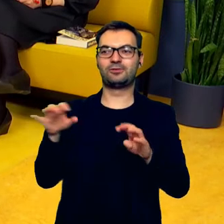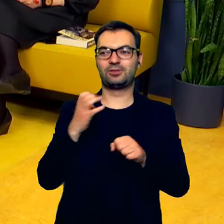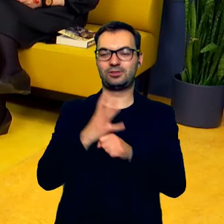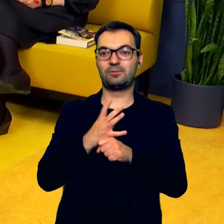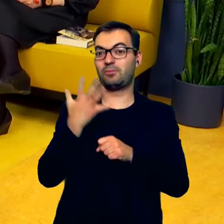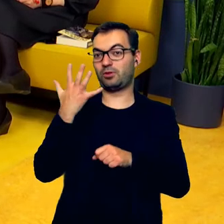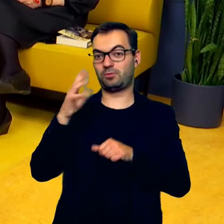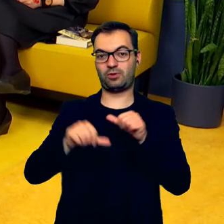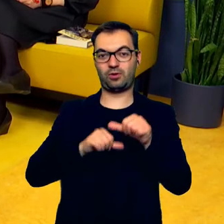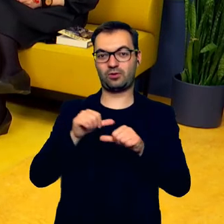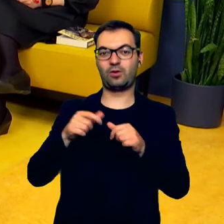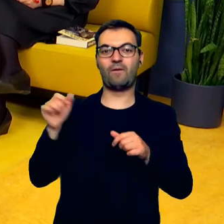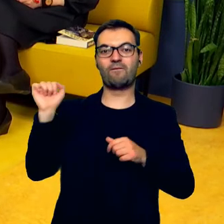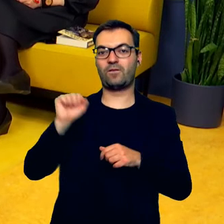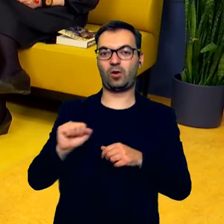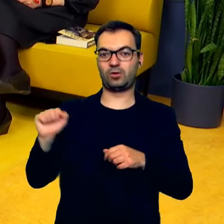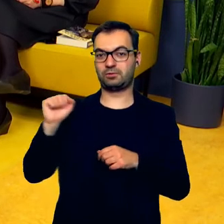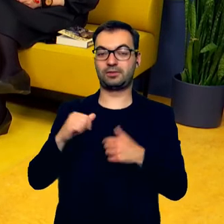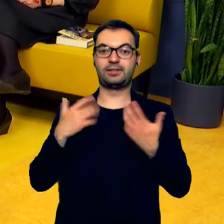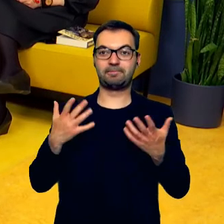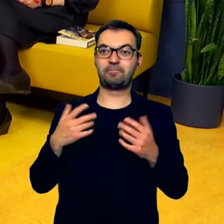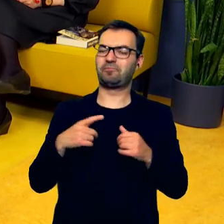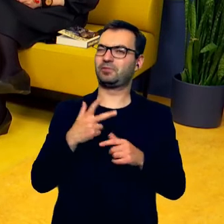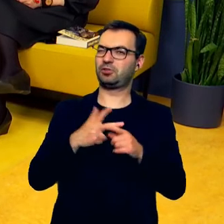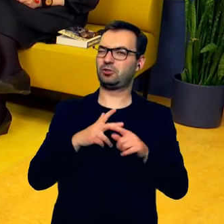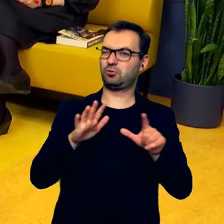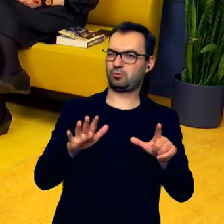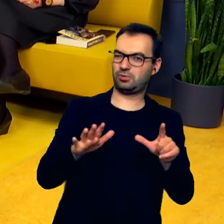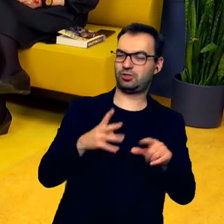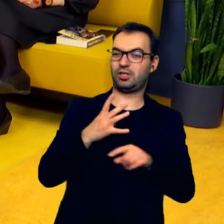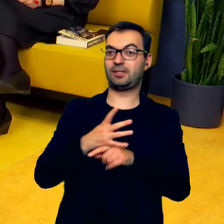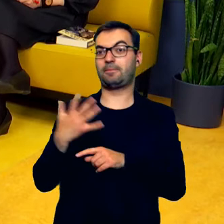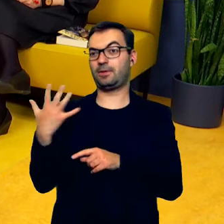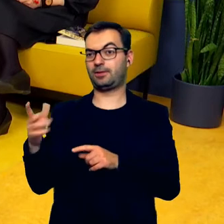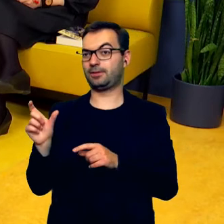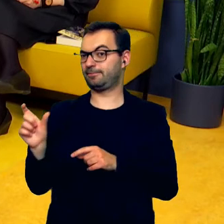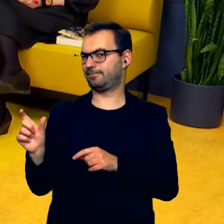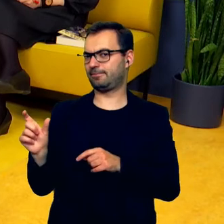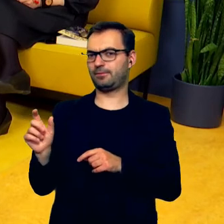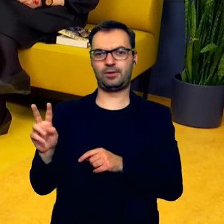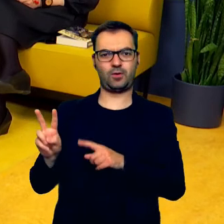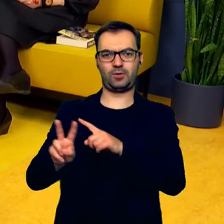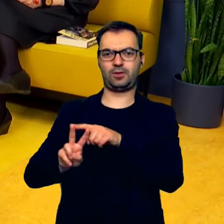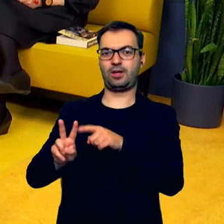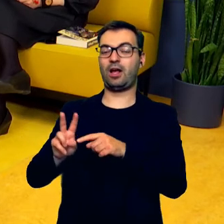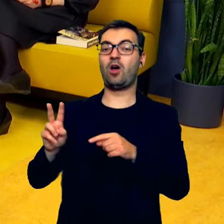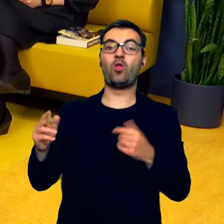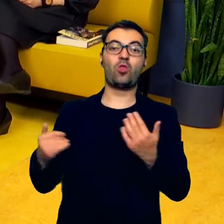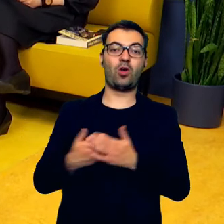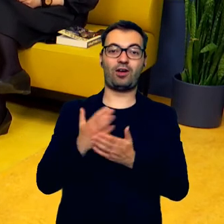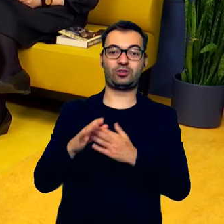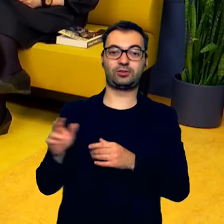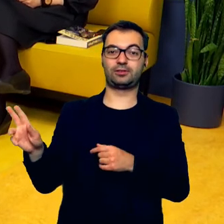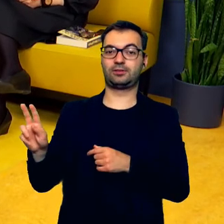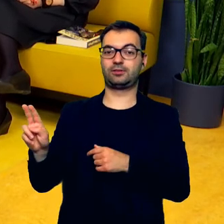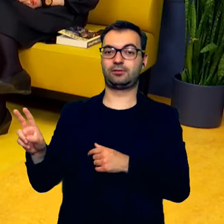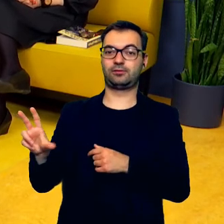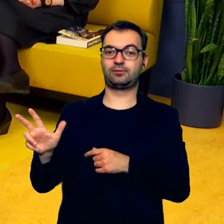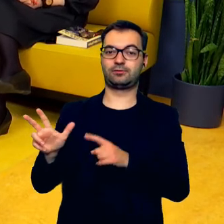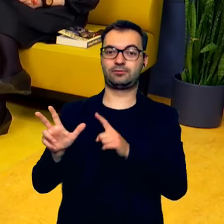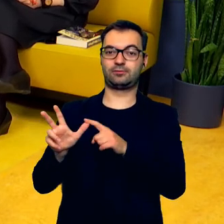w 45. roku spotkali się we Wrocławiu. Czyli tak, w 37. i 45. Akcja mojej nowej powieści rozgrywa się w